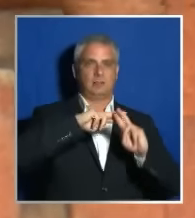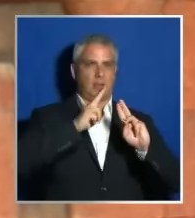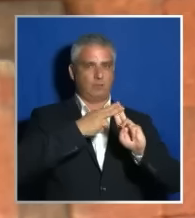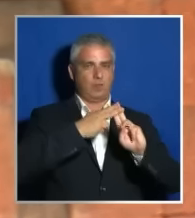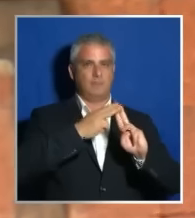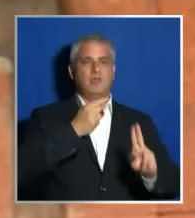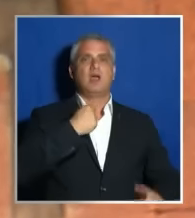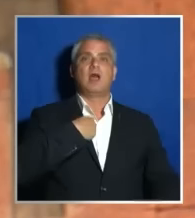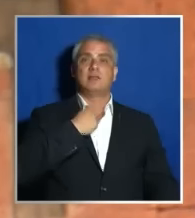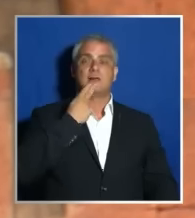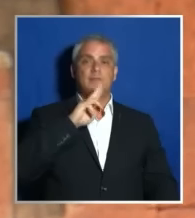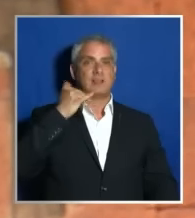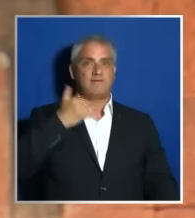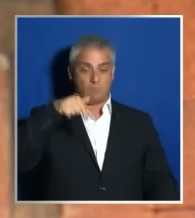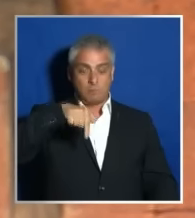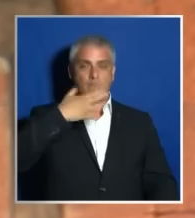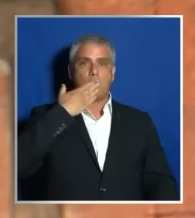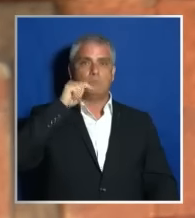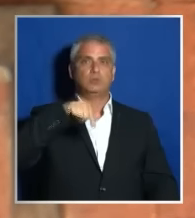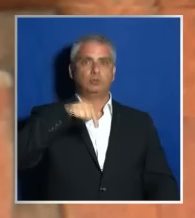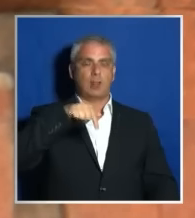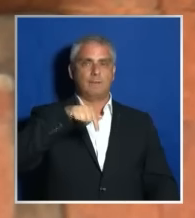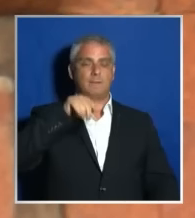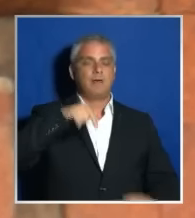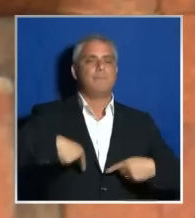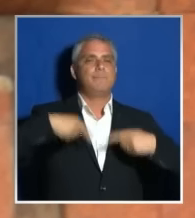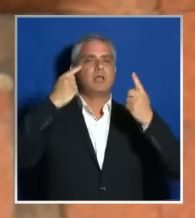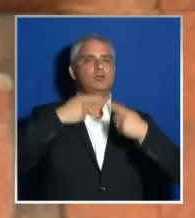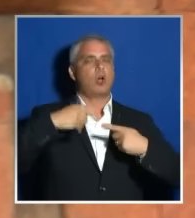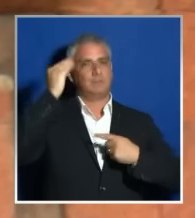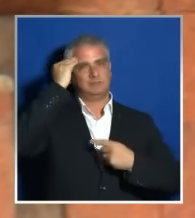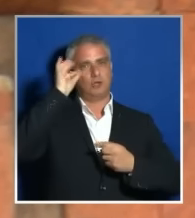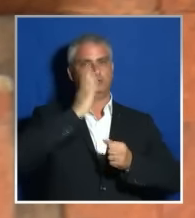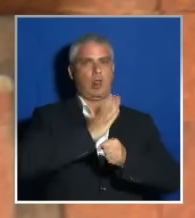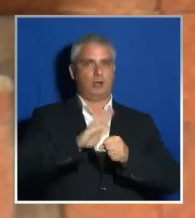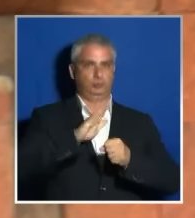I pledge here today from Jerusalem on this Holocaust Remembrance Day: